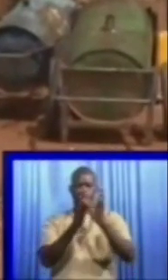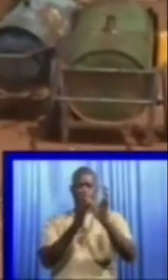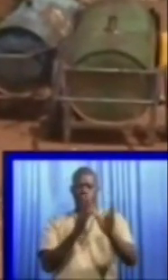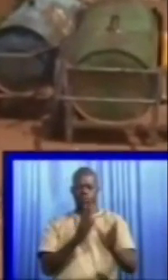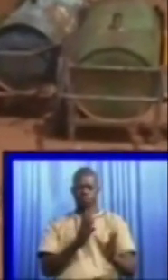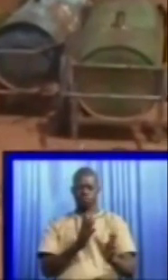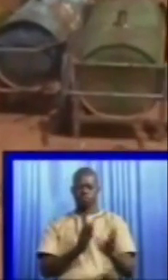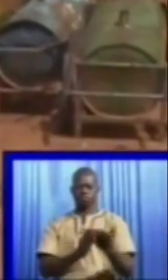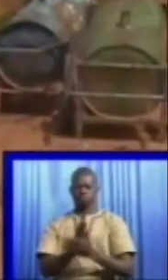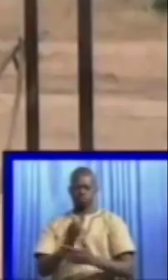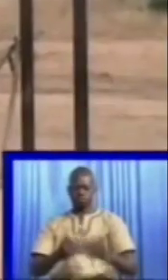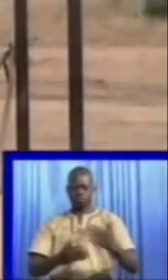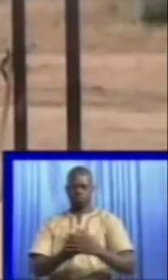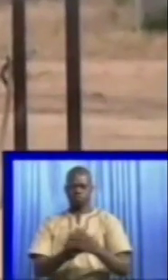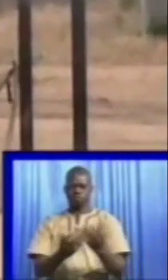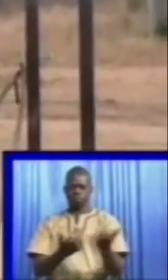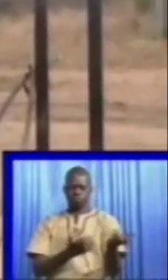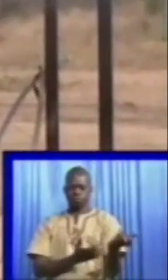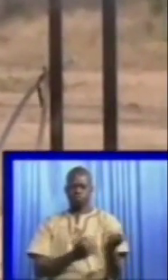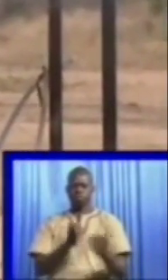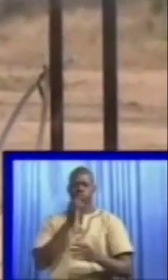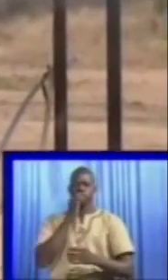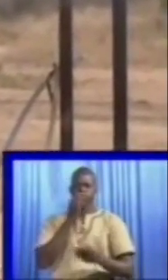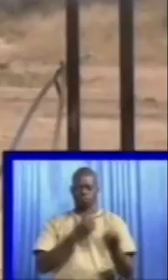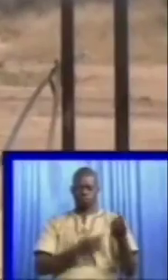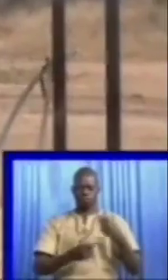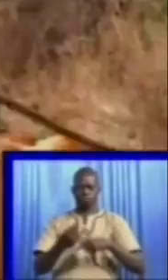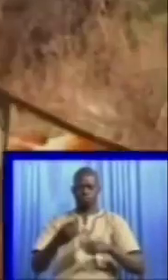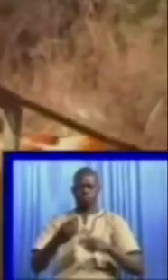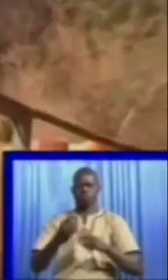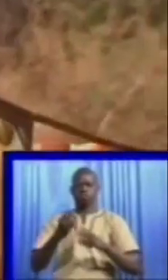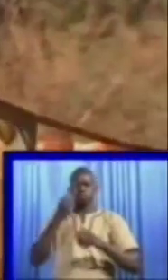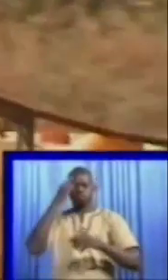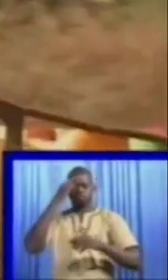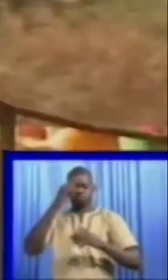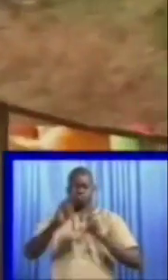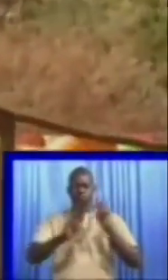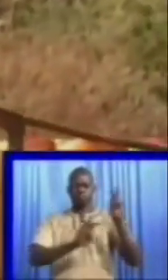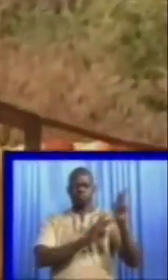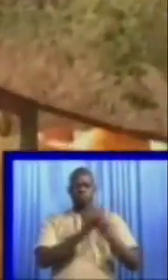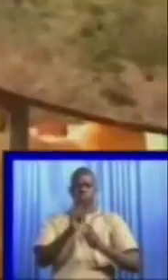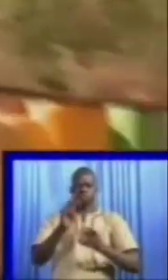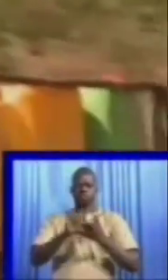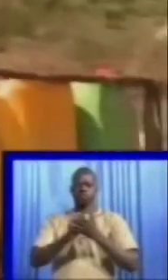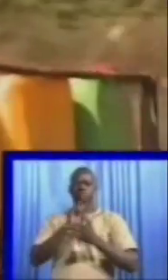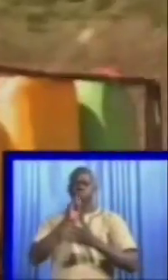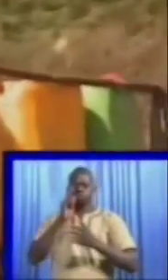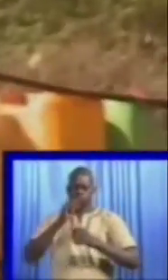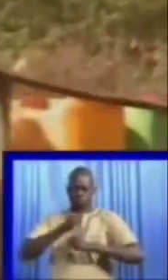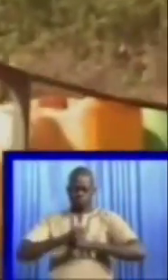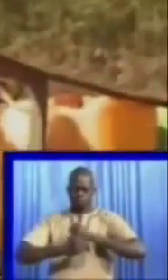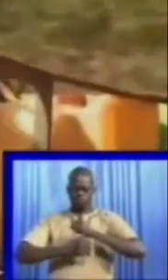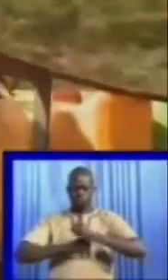d'arrivée en attendant l'instant où l'eau coulera de ces bornes fontaines. Et pour les populations, c'est la croix et la bannière.